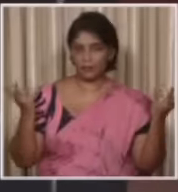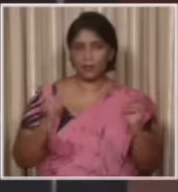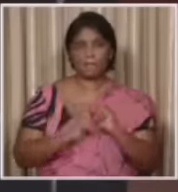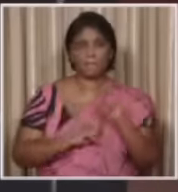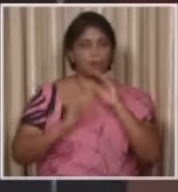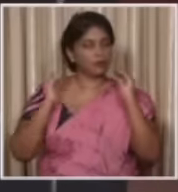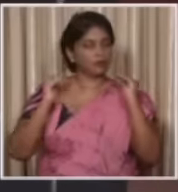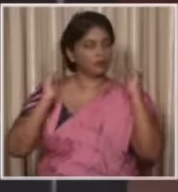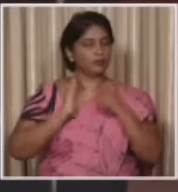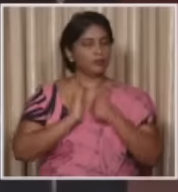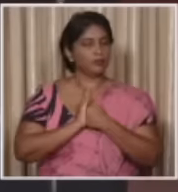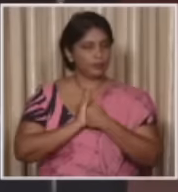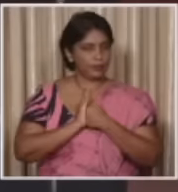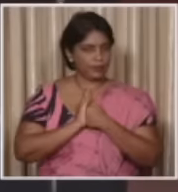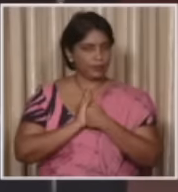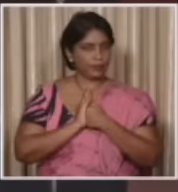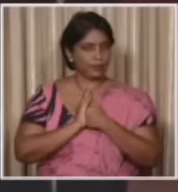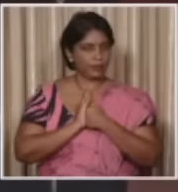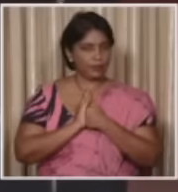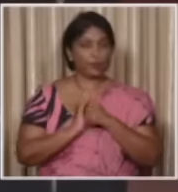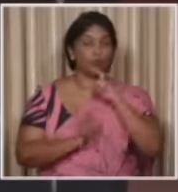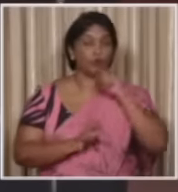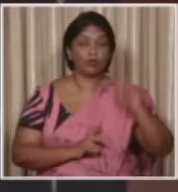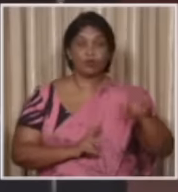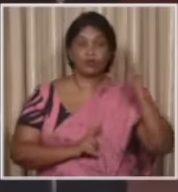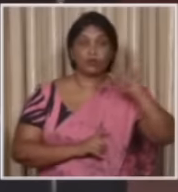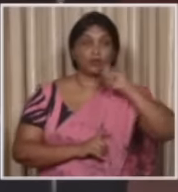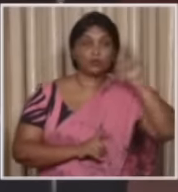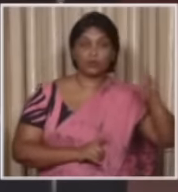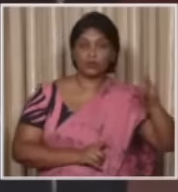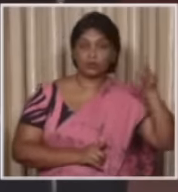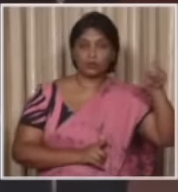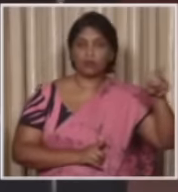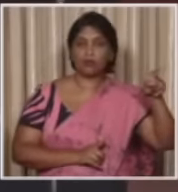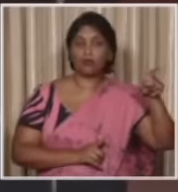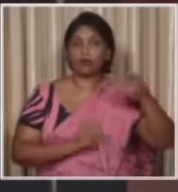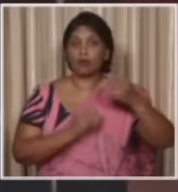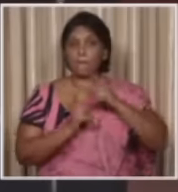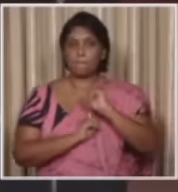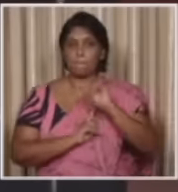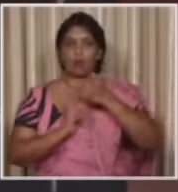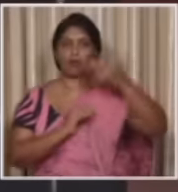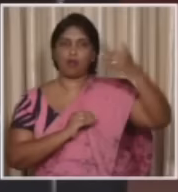පාර්ලිමේන්තුව උත්තරීතරයි. ශ්‍රේෂ්ඨාධිකරණ නිච්චකාරවරේ කයි කරන්න පුළුවන් පාර්ලිමේන්තුවට.